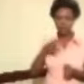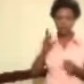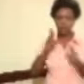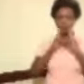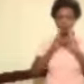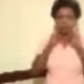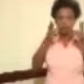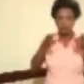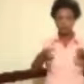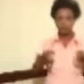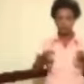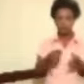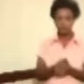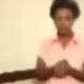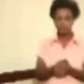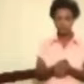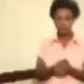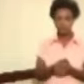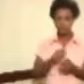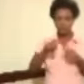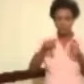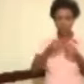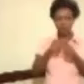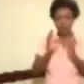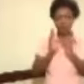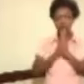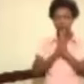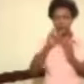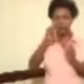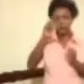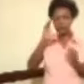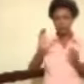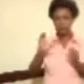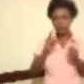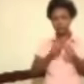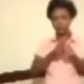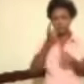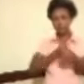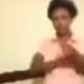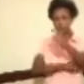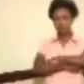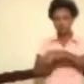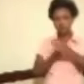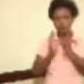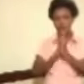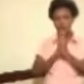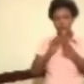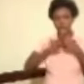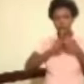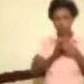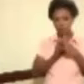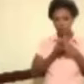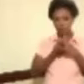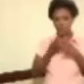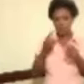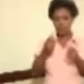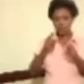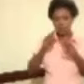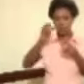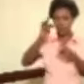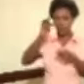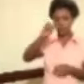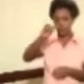devant. Oui. Eh bien, là, il y a parlé de 100 premiers jours. Il faut que nous connaissions qui côté l'a commencé. L'a commencé au mois de mai. Ça veut dire,